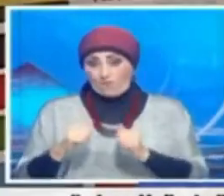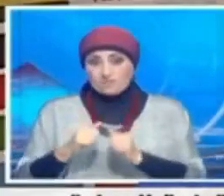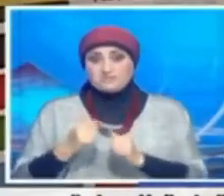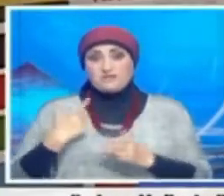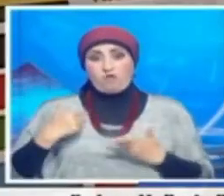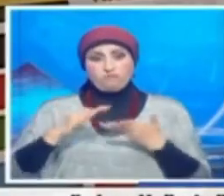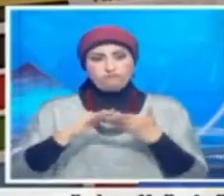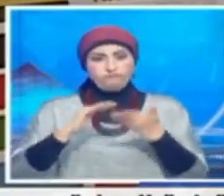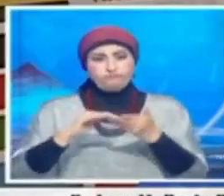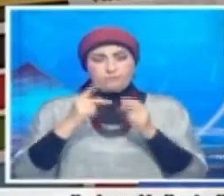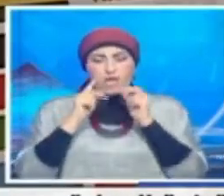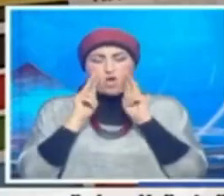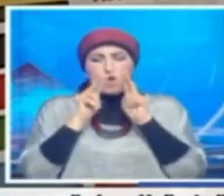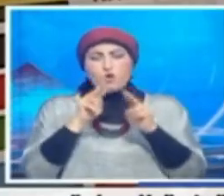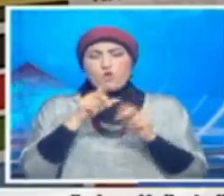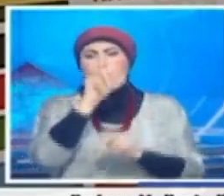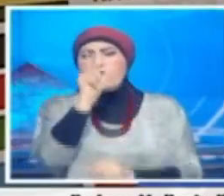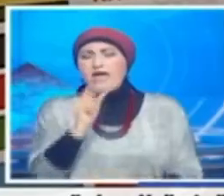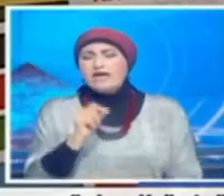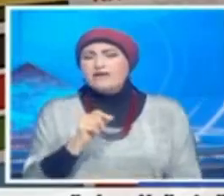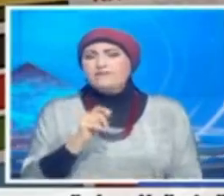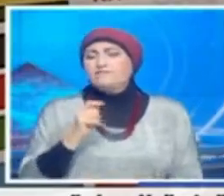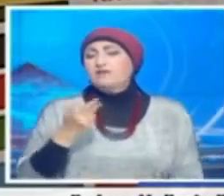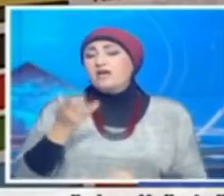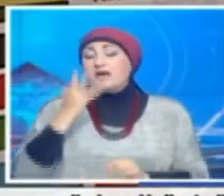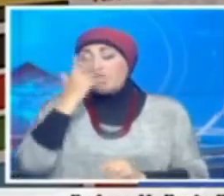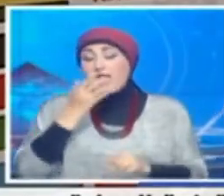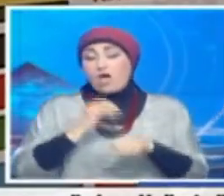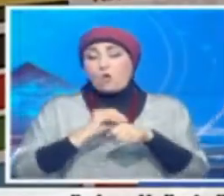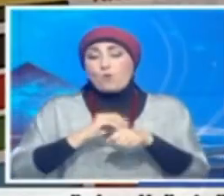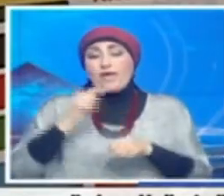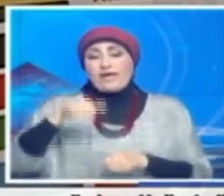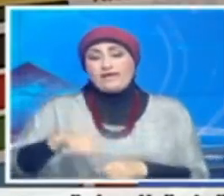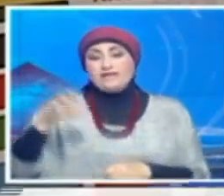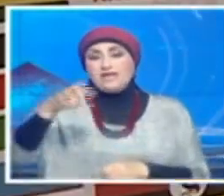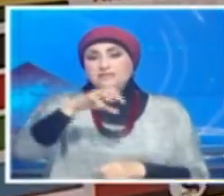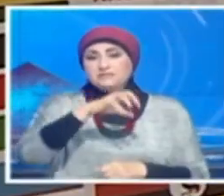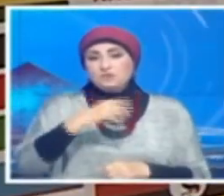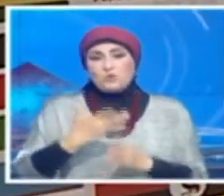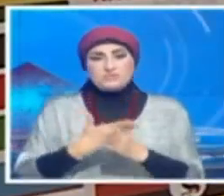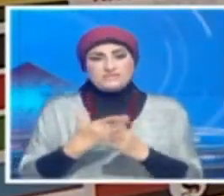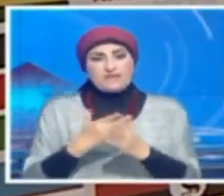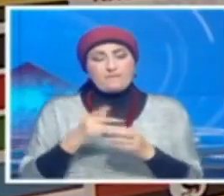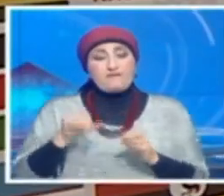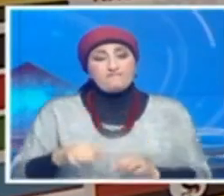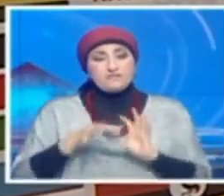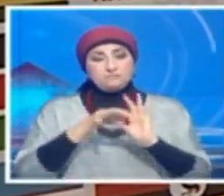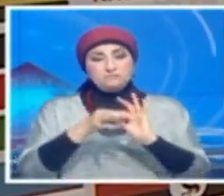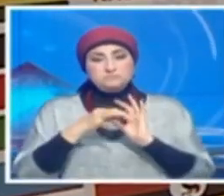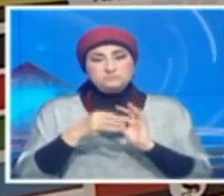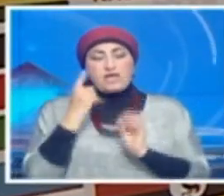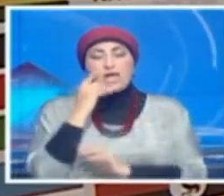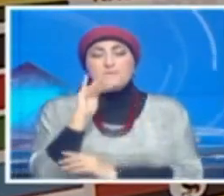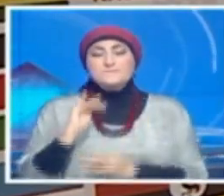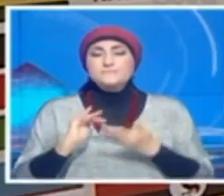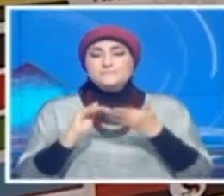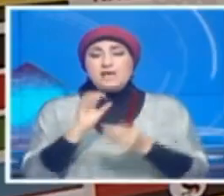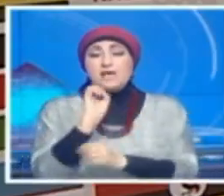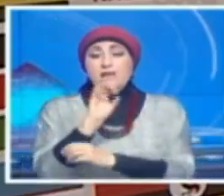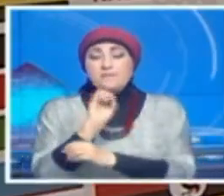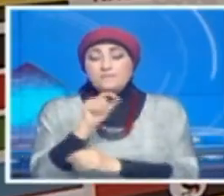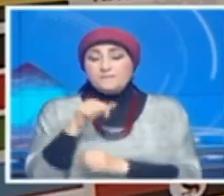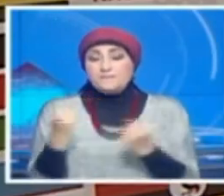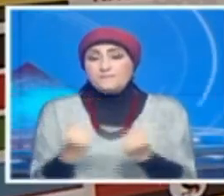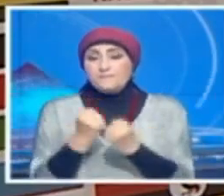تحقيق الرؤية الإفريقية المشتركة وتوطيد العلاقات مع الشعوب الإفريقية، وذلك من خلال منحة الزعيم جمال عبد الناصر للقيادة